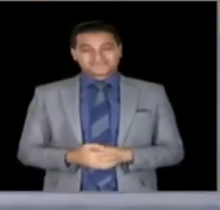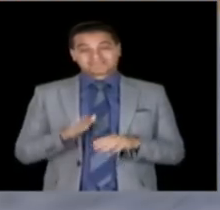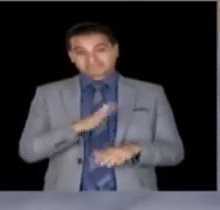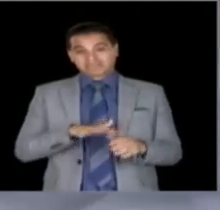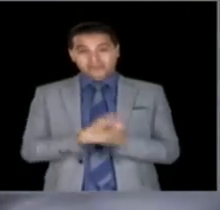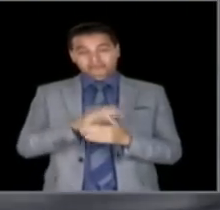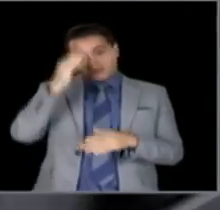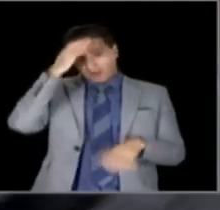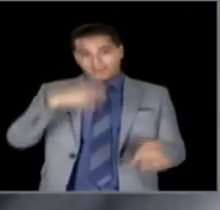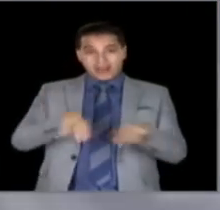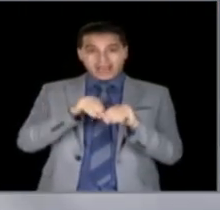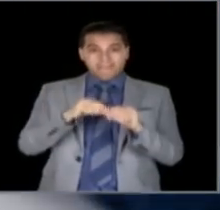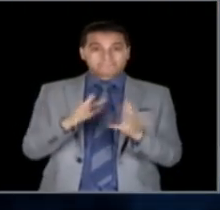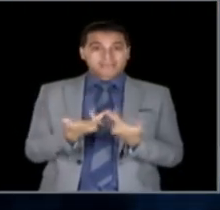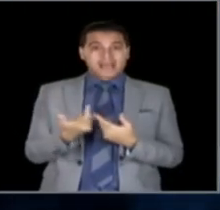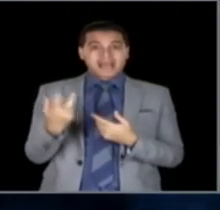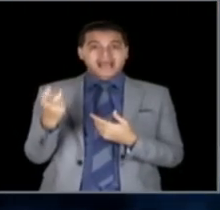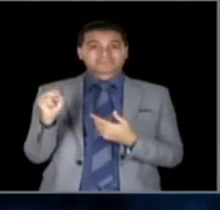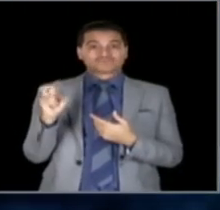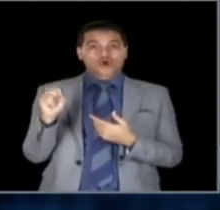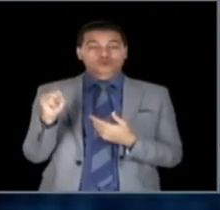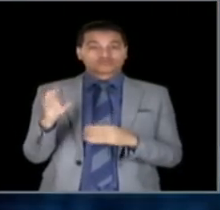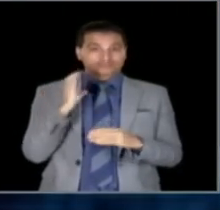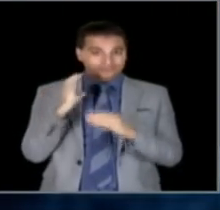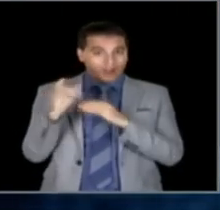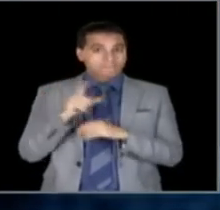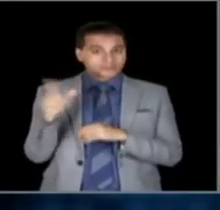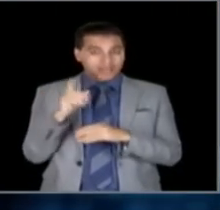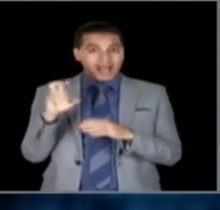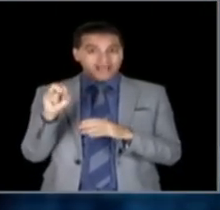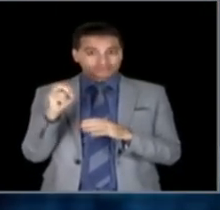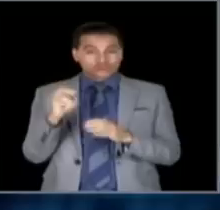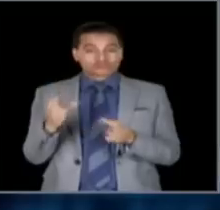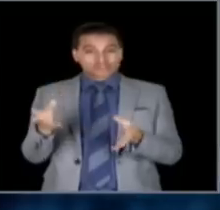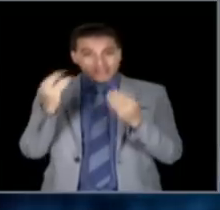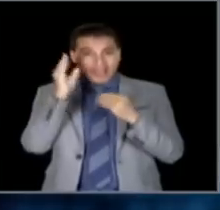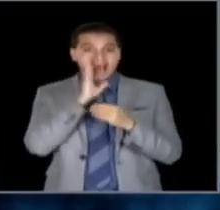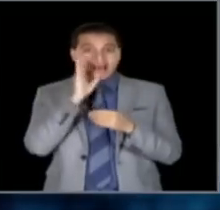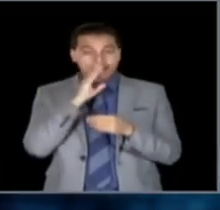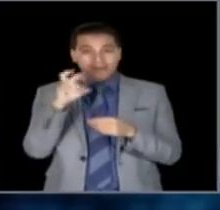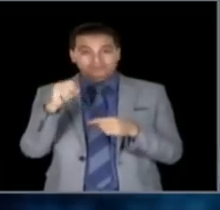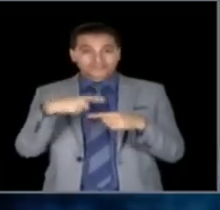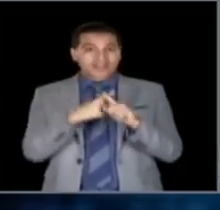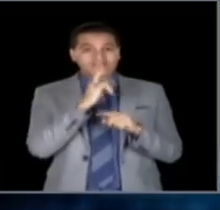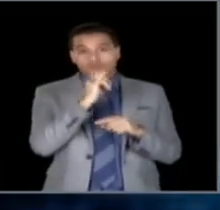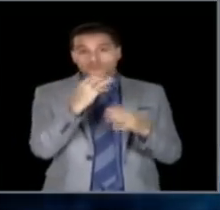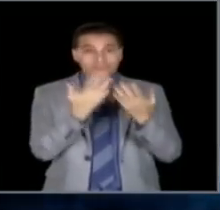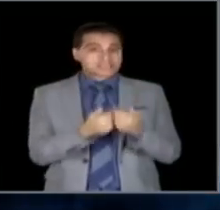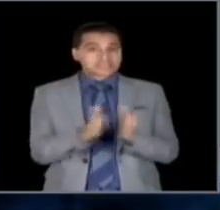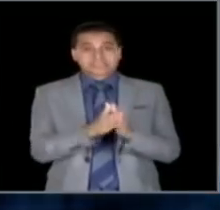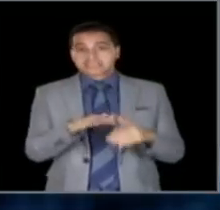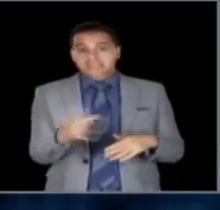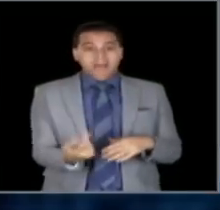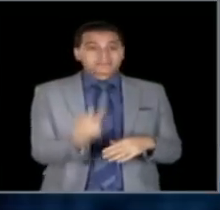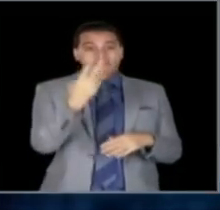يبقى أصحابنا العباقرة جمعوا 25 نقطة في فقرة العلم، وكل نقطة ب 1500 جنيه، بما